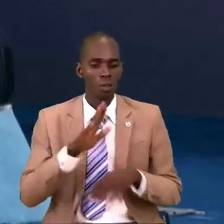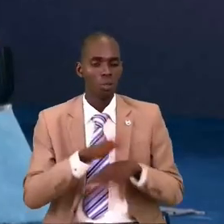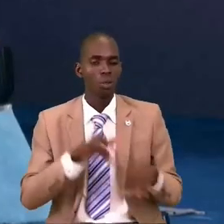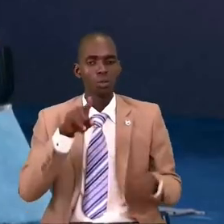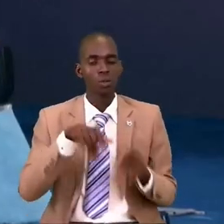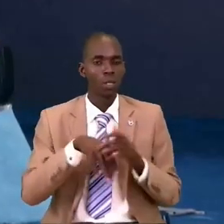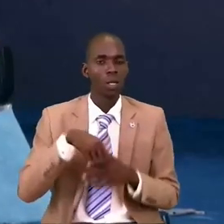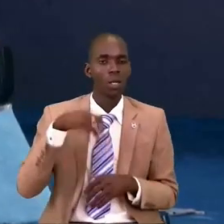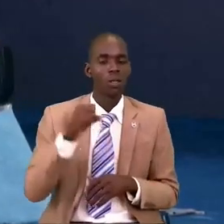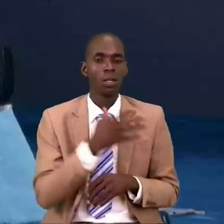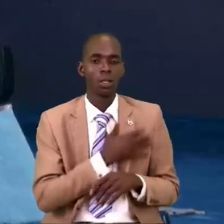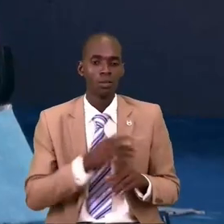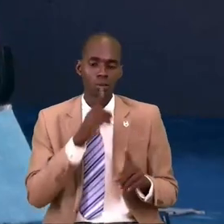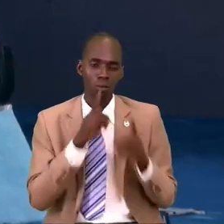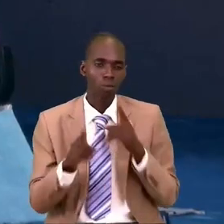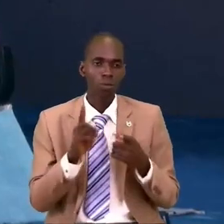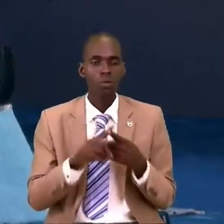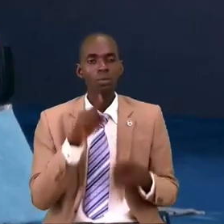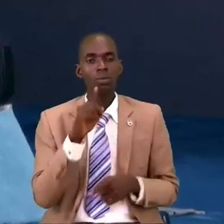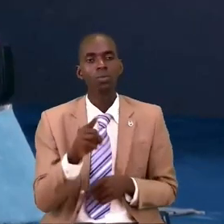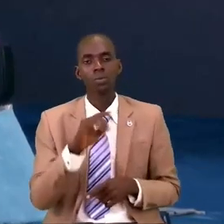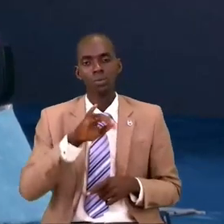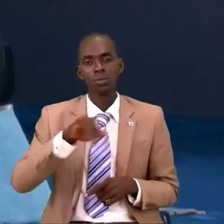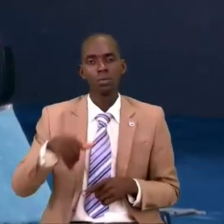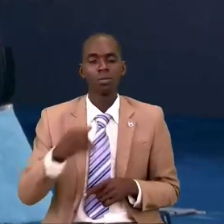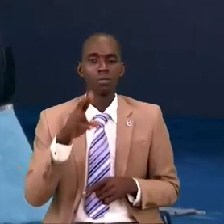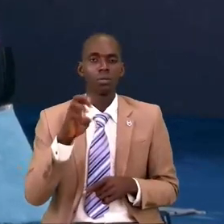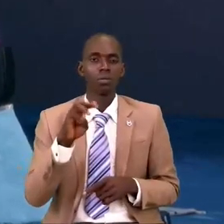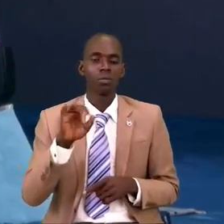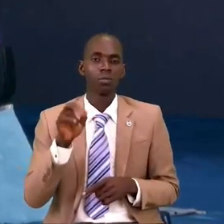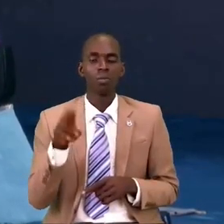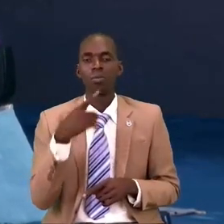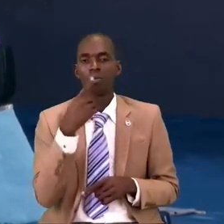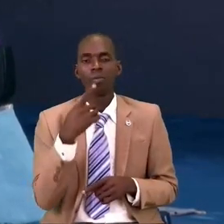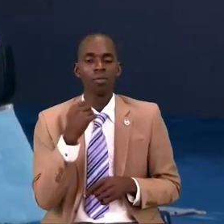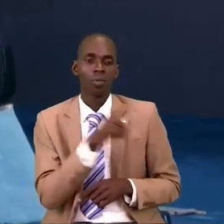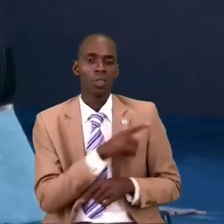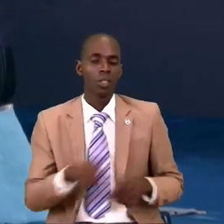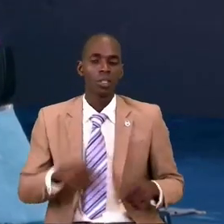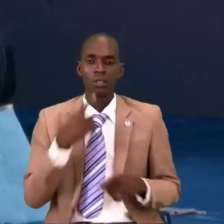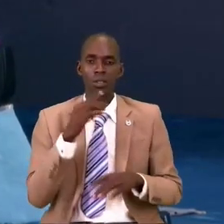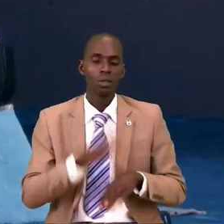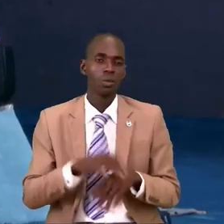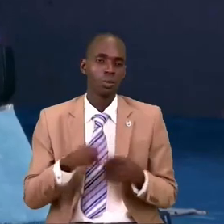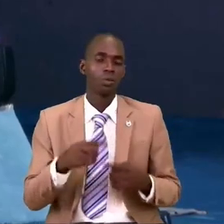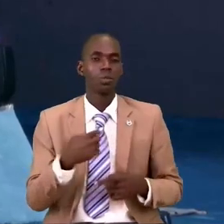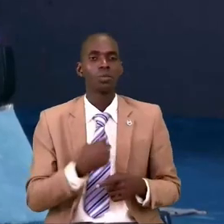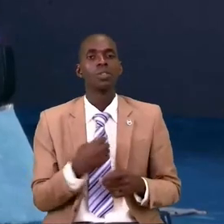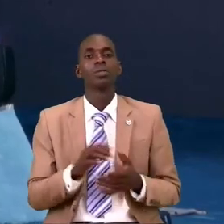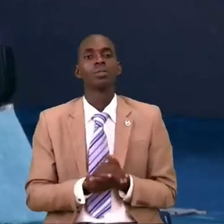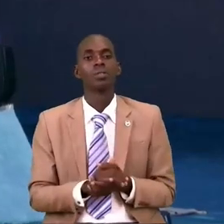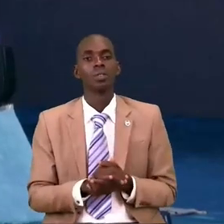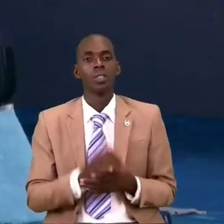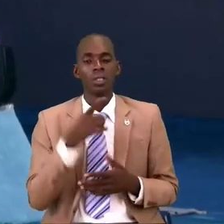Jérémie dit, et l'Éternel me dit, ne dis pas, je suis un enfant, car tu